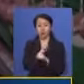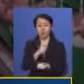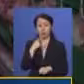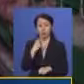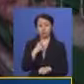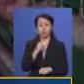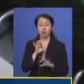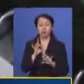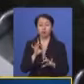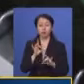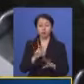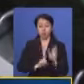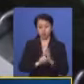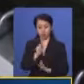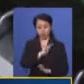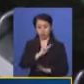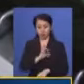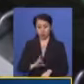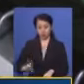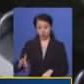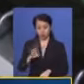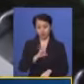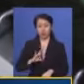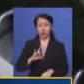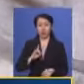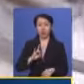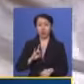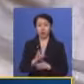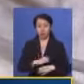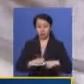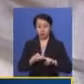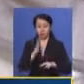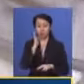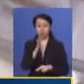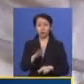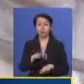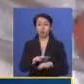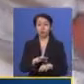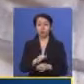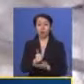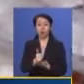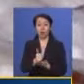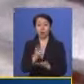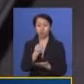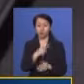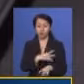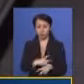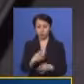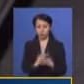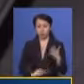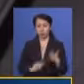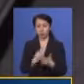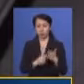отметила спикер. Начал свою работу и республиканский эпизоотический отряд, который и будет определять ущерб фермеров как личных подворий, так